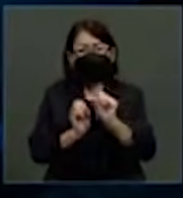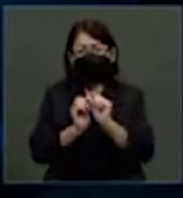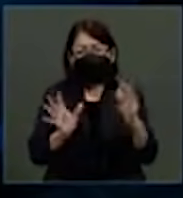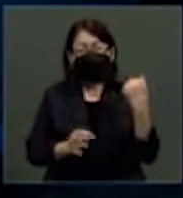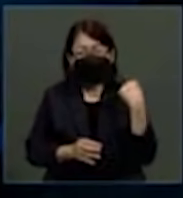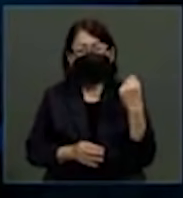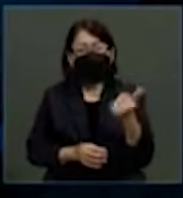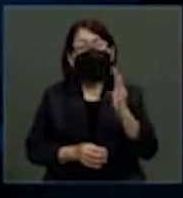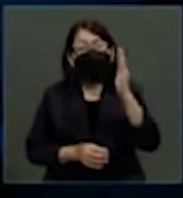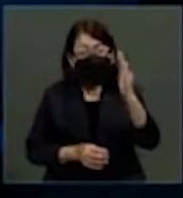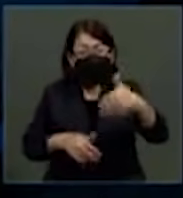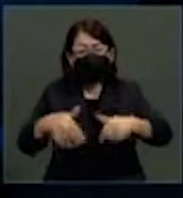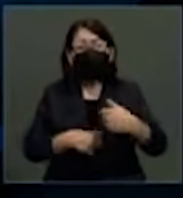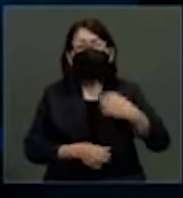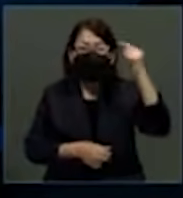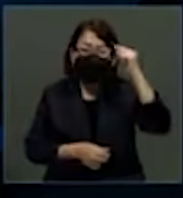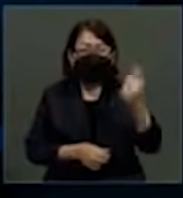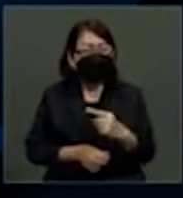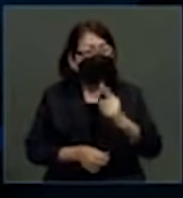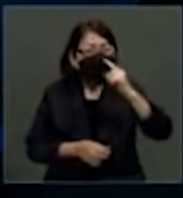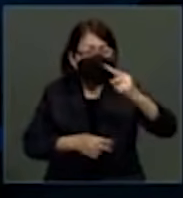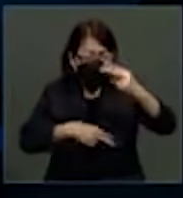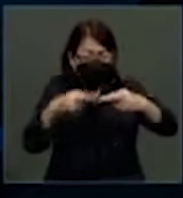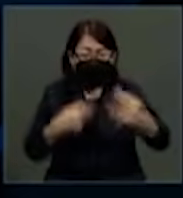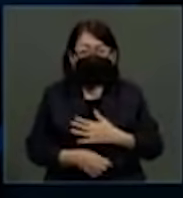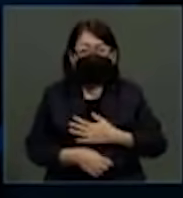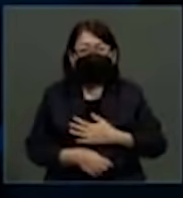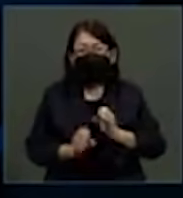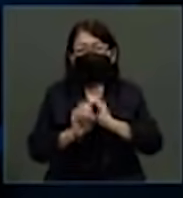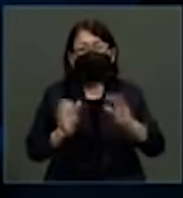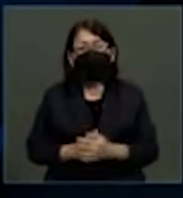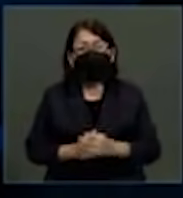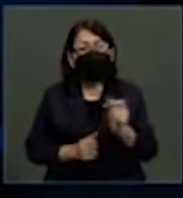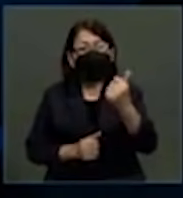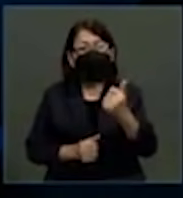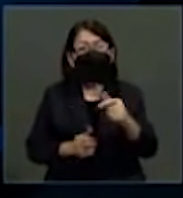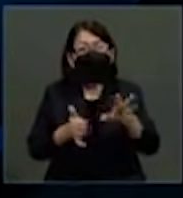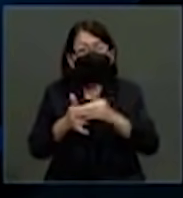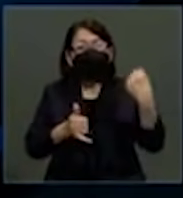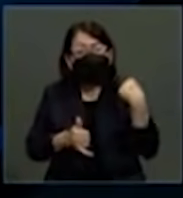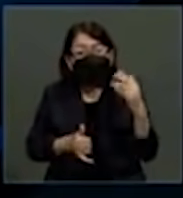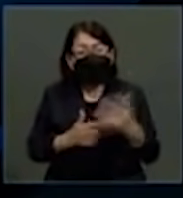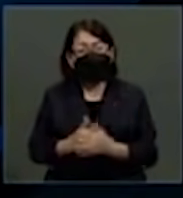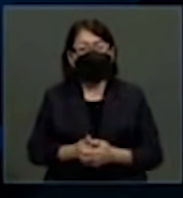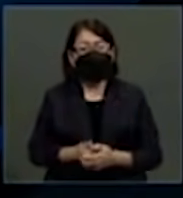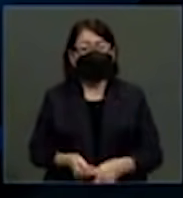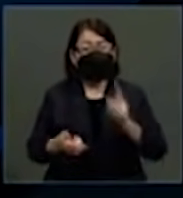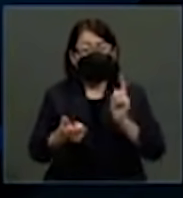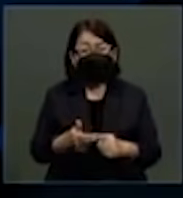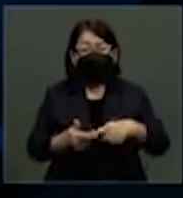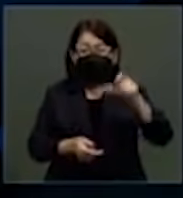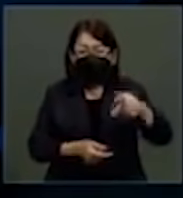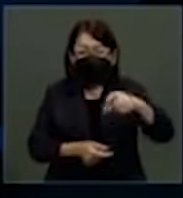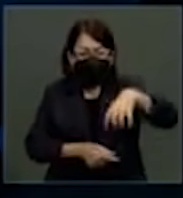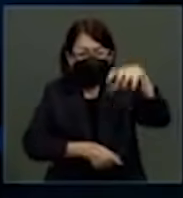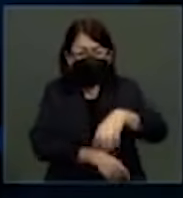นะครับว่าจะมี rapid test หรือการตรวจอย่างเร็วนะครับที่ประชาชนจะได้รับทราบว่าตัวเองมีสถานะใดติ